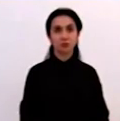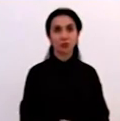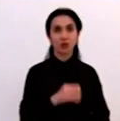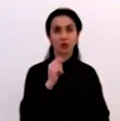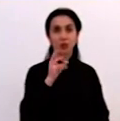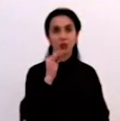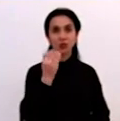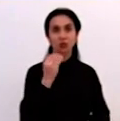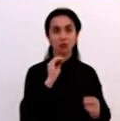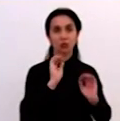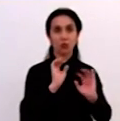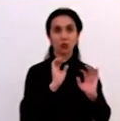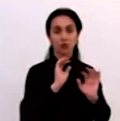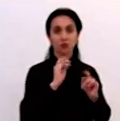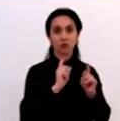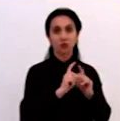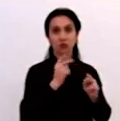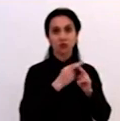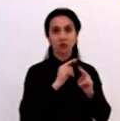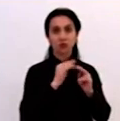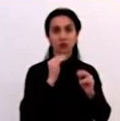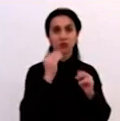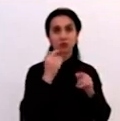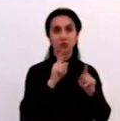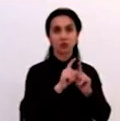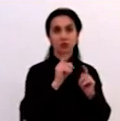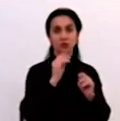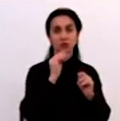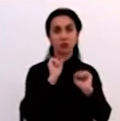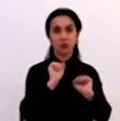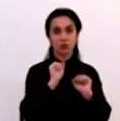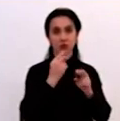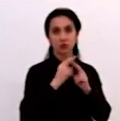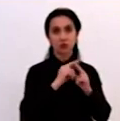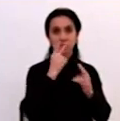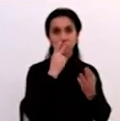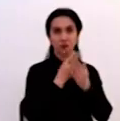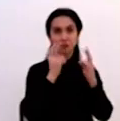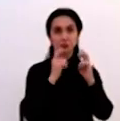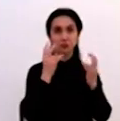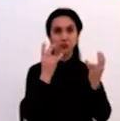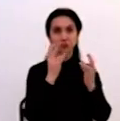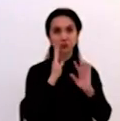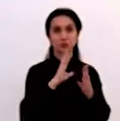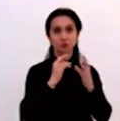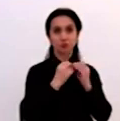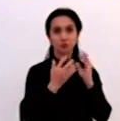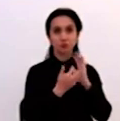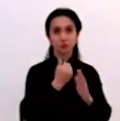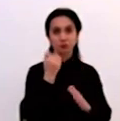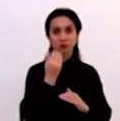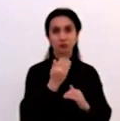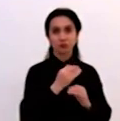Axborotni muhofaza qilishning, demak, maqsadi va konseptual asoslarini sizlar bilan ko'rib chiqamiz. Umuman olganda,